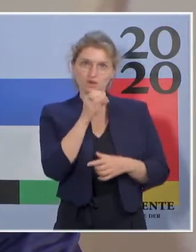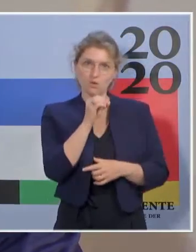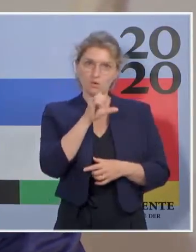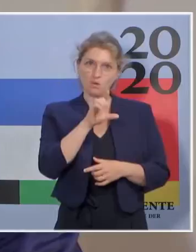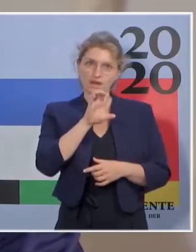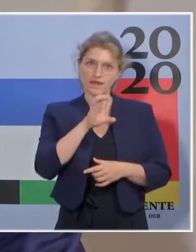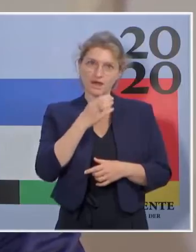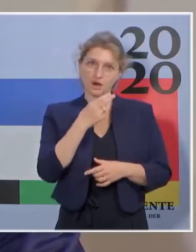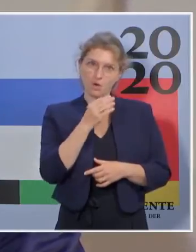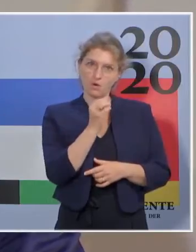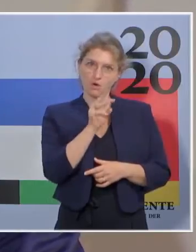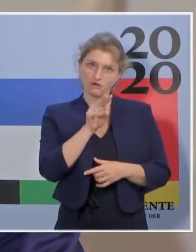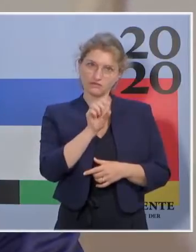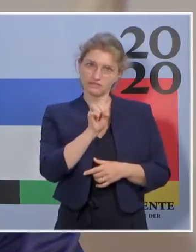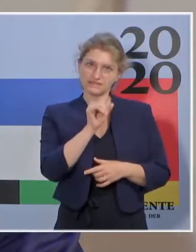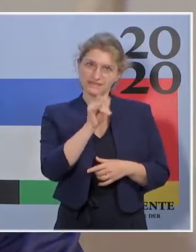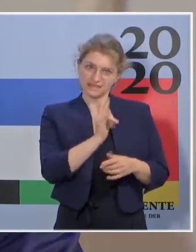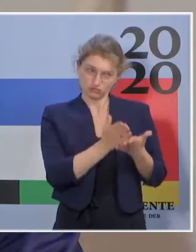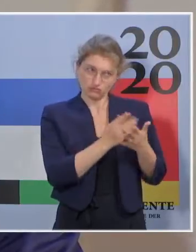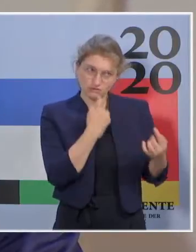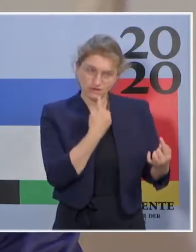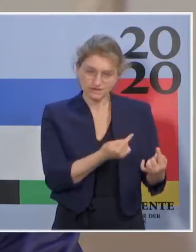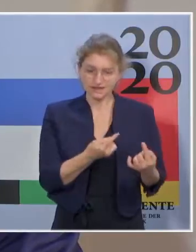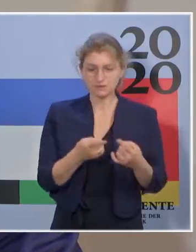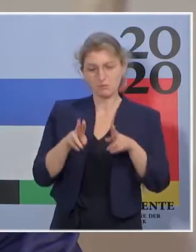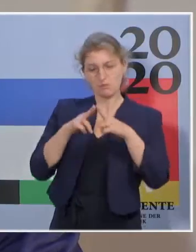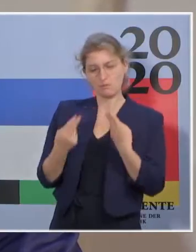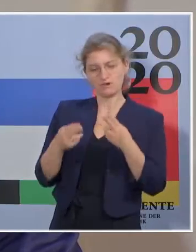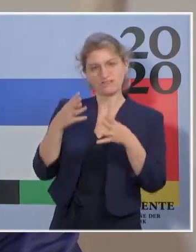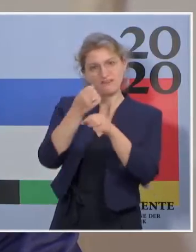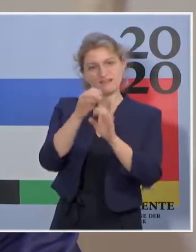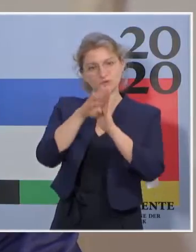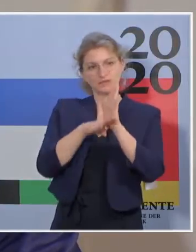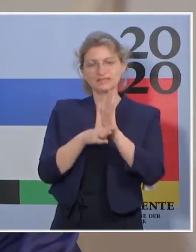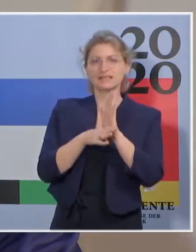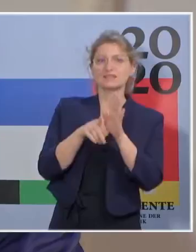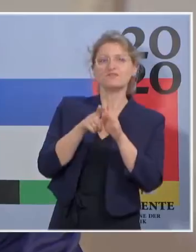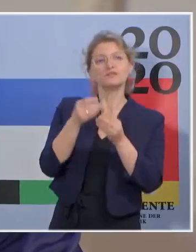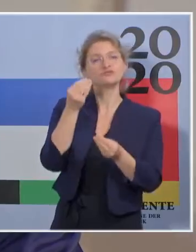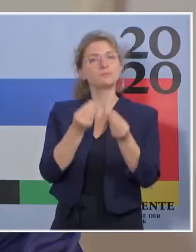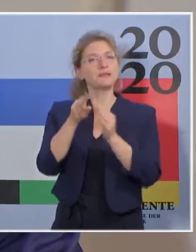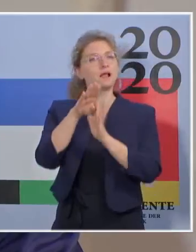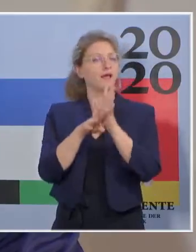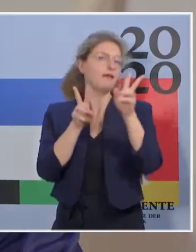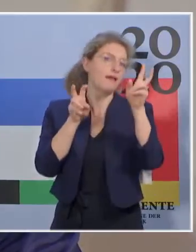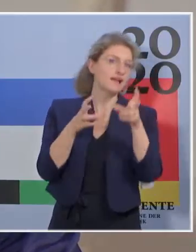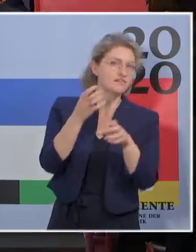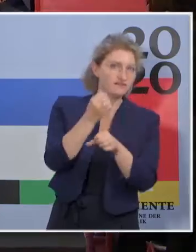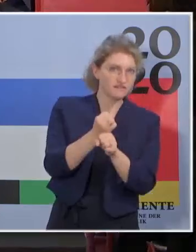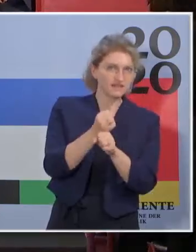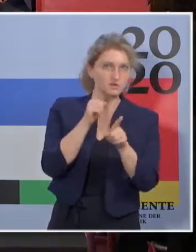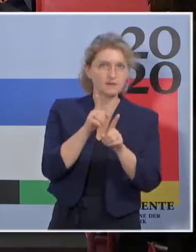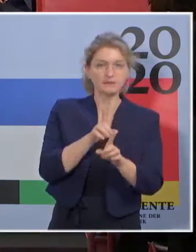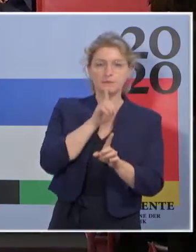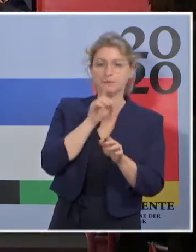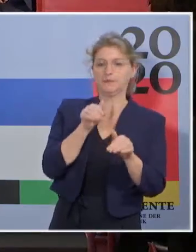gesagt hat, das Bundesverfassungsgesetz eine sehr diskrete Spielregelverfassung ist, die zwar das politische